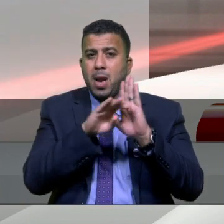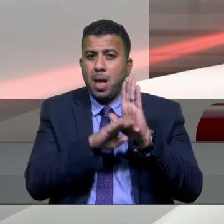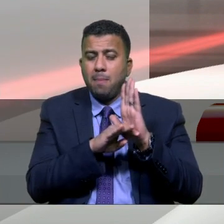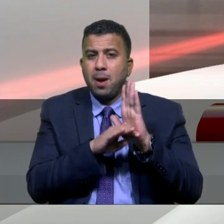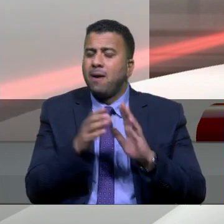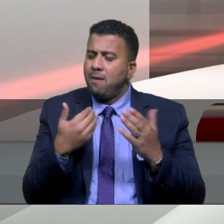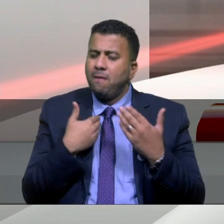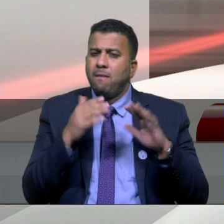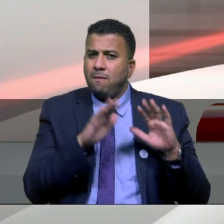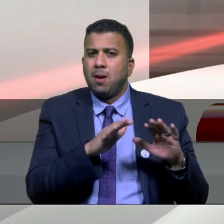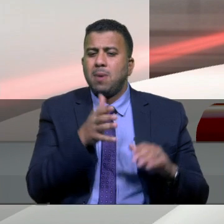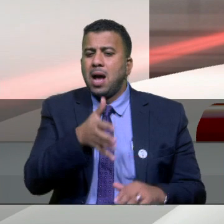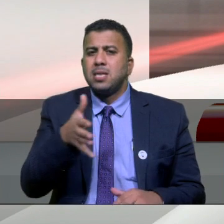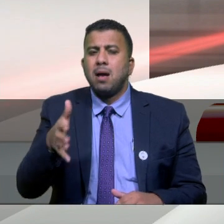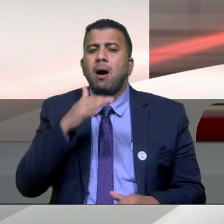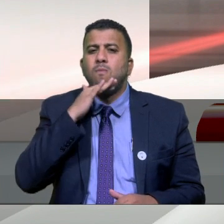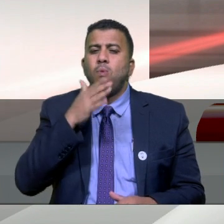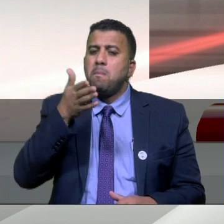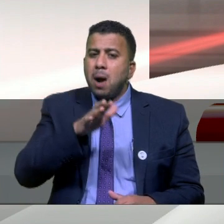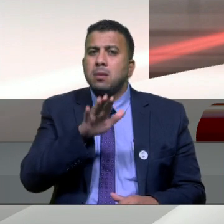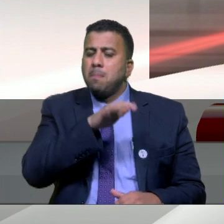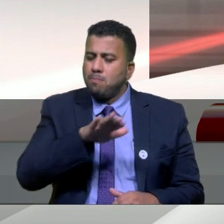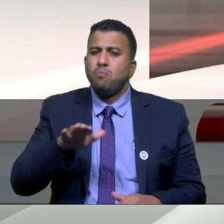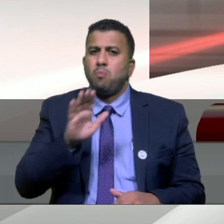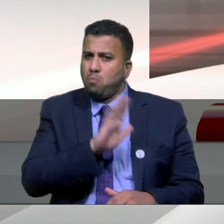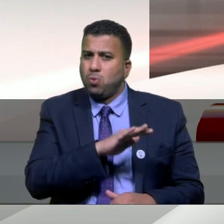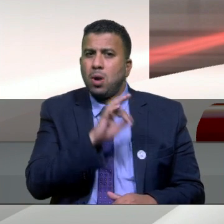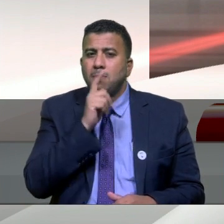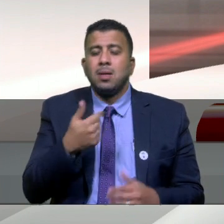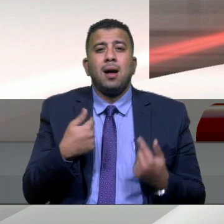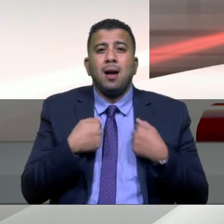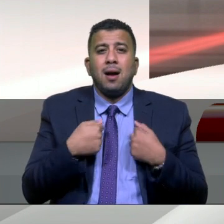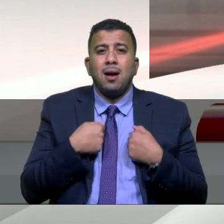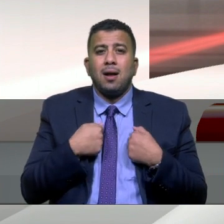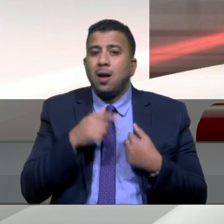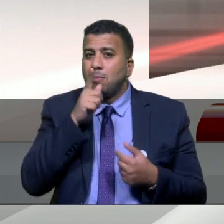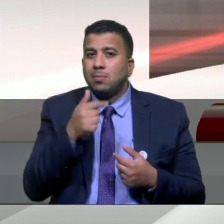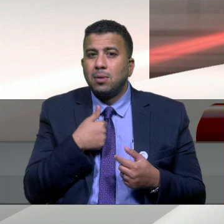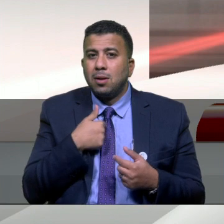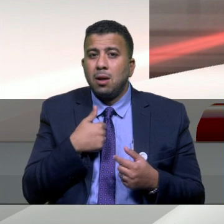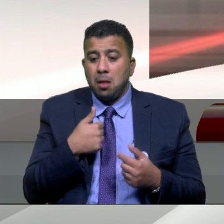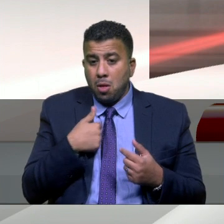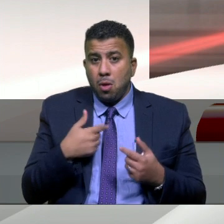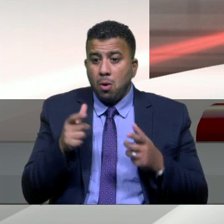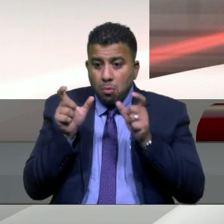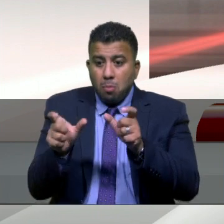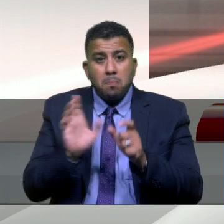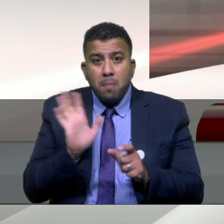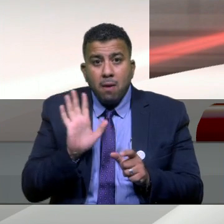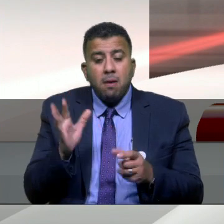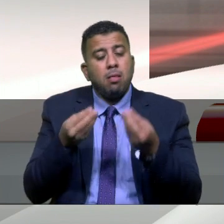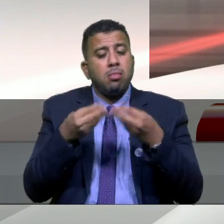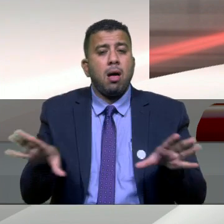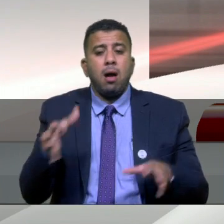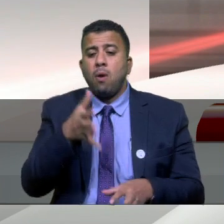مال الأيتام هذا موجود، يعني لكن شيء من ورانا ما يقدر يضيع الولد في عائلة ولا في